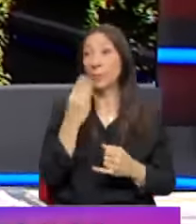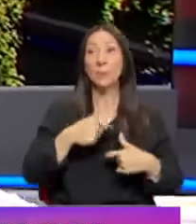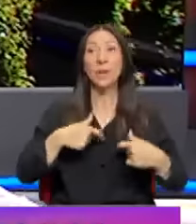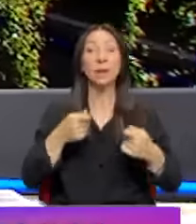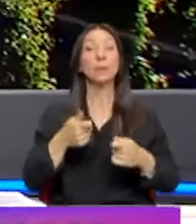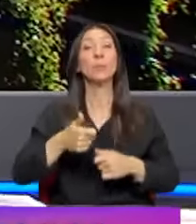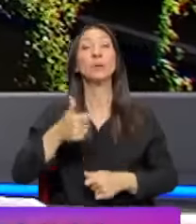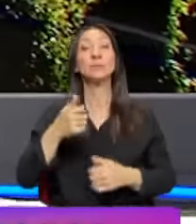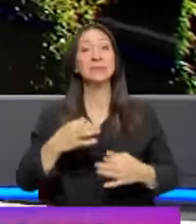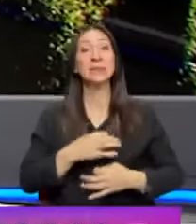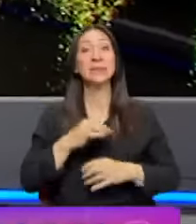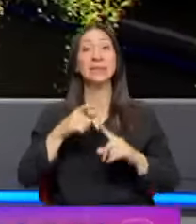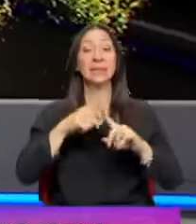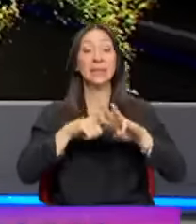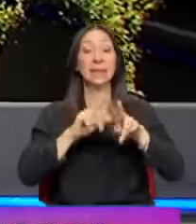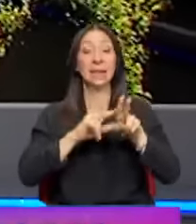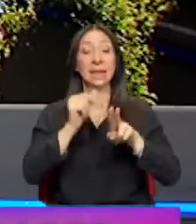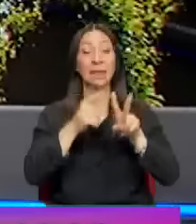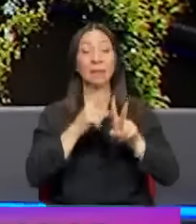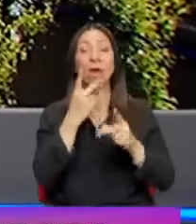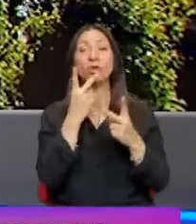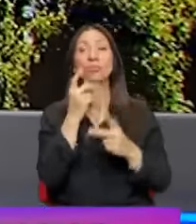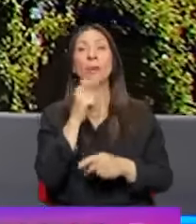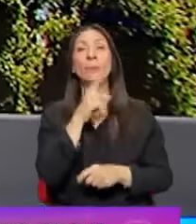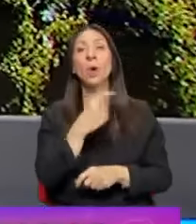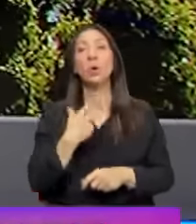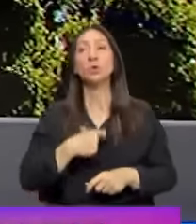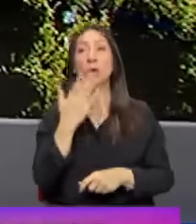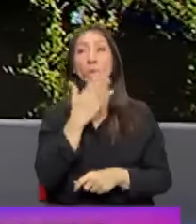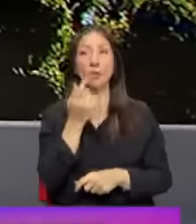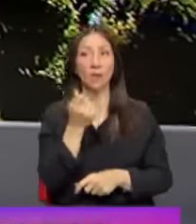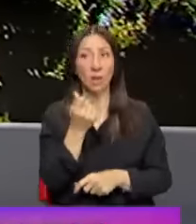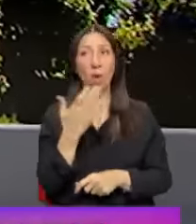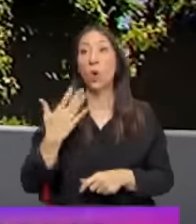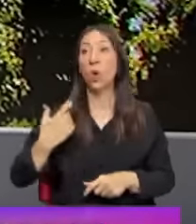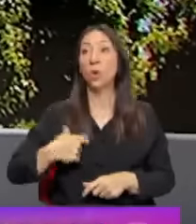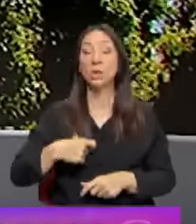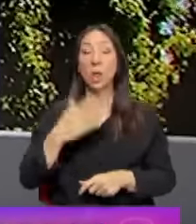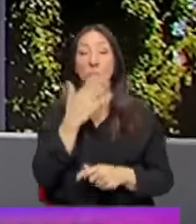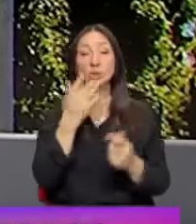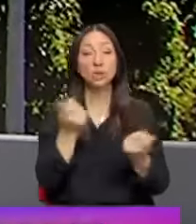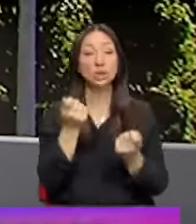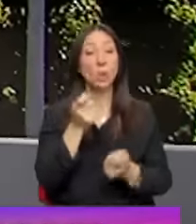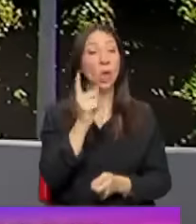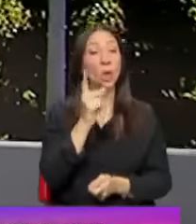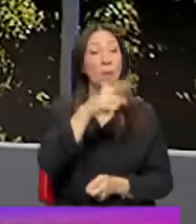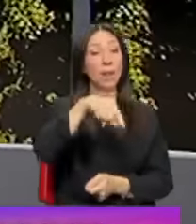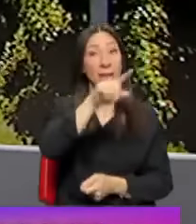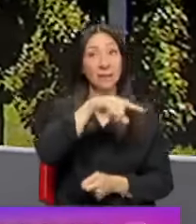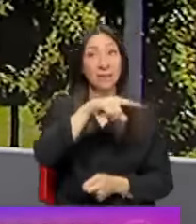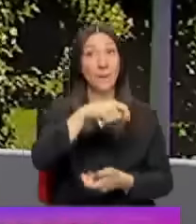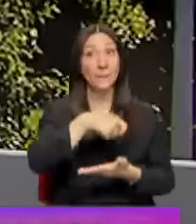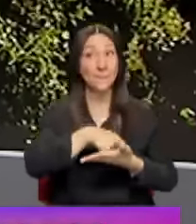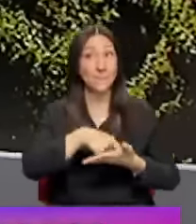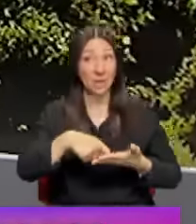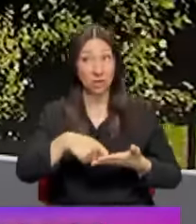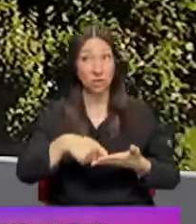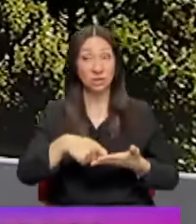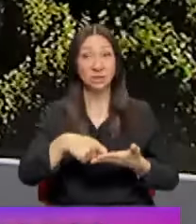Eğitim Bakanımız Sayın Tekin bir açıklama yaptı. Özel okul fiyatları, özel okuldaki çalışan öğretmenlerin